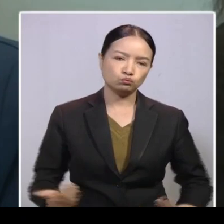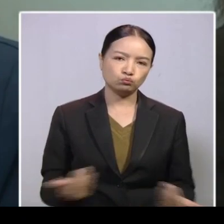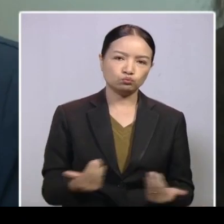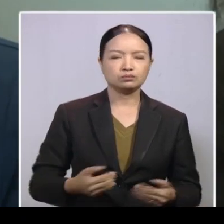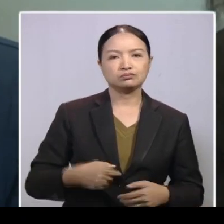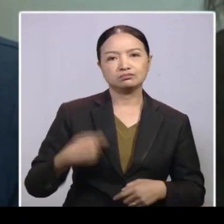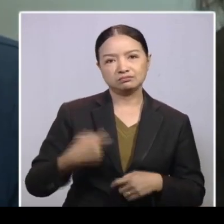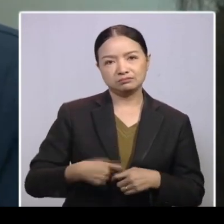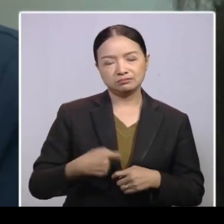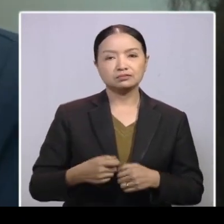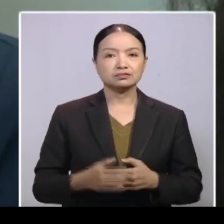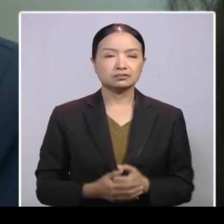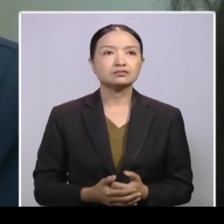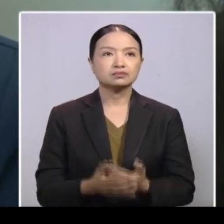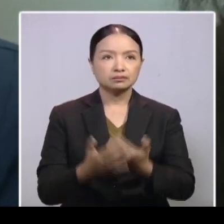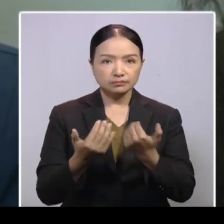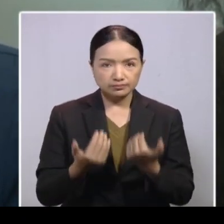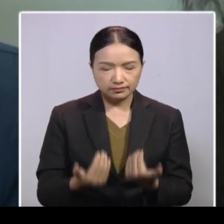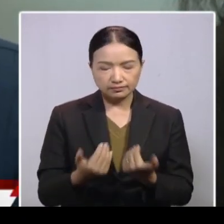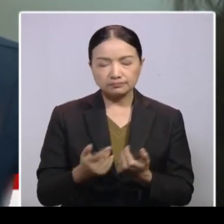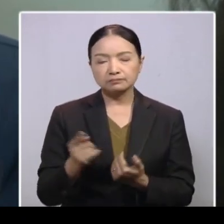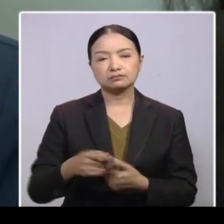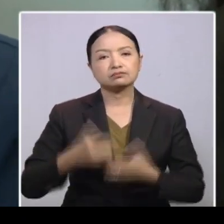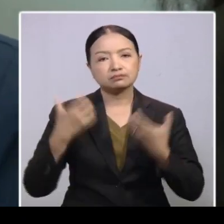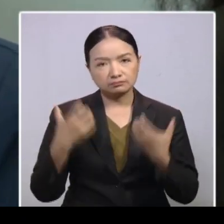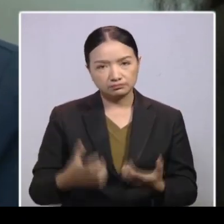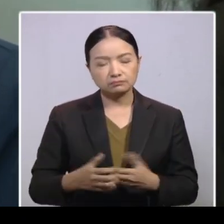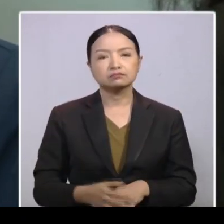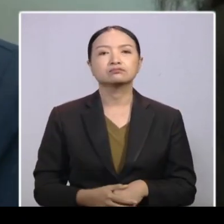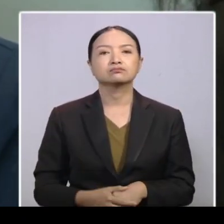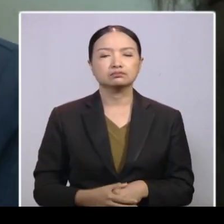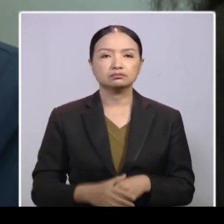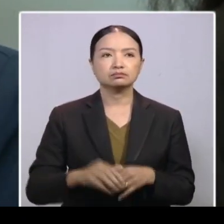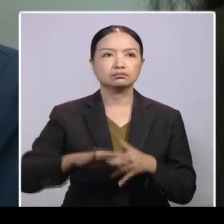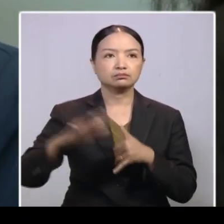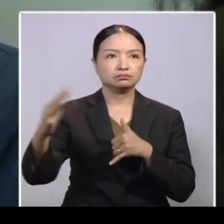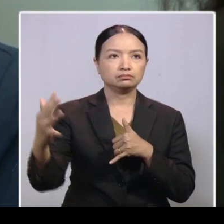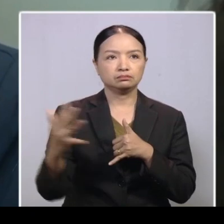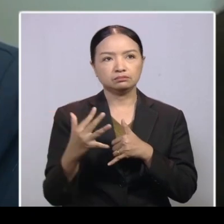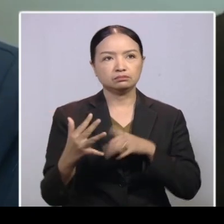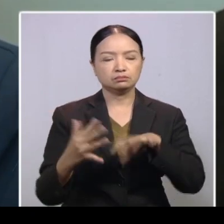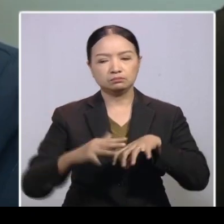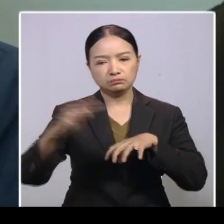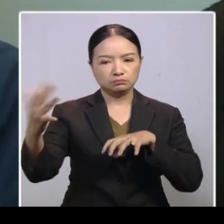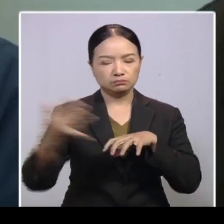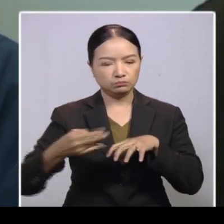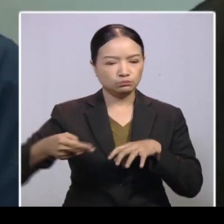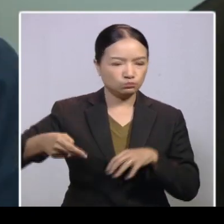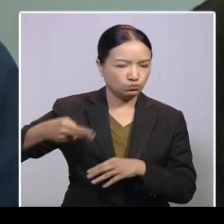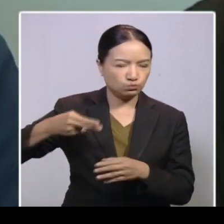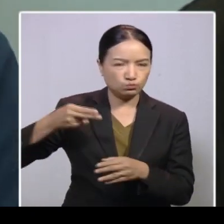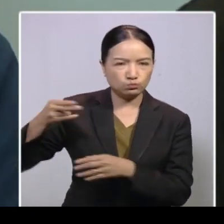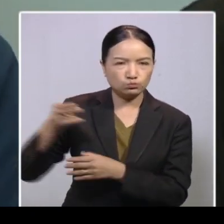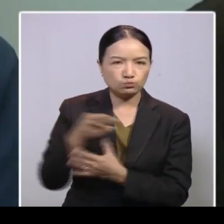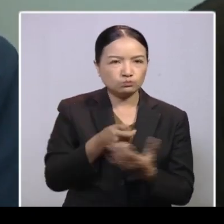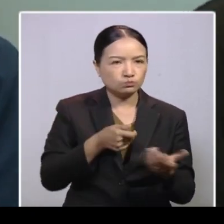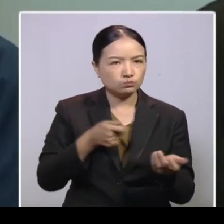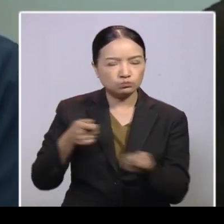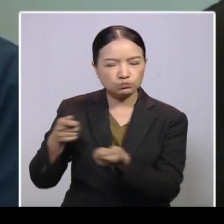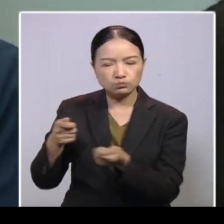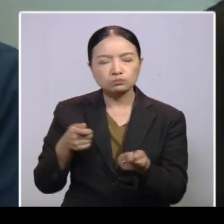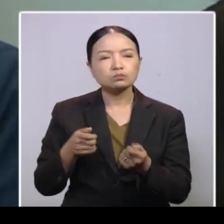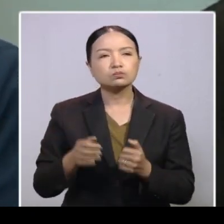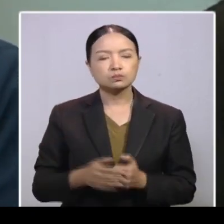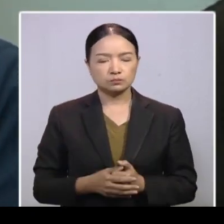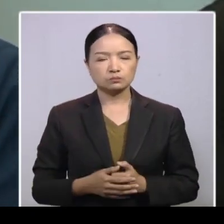ครั้งนี้หนักค่ะมีคนเข้ามายิงกระสุนรอบบ้านเลยทะลุรอบบ้านเลยเราก็ตกใ